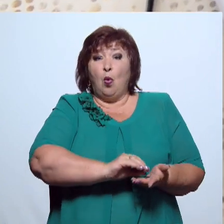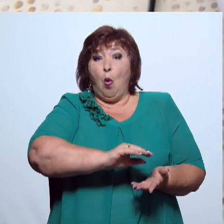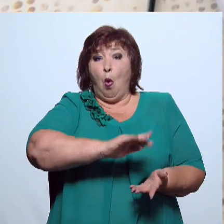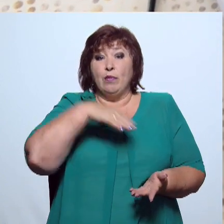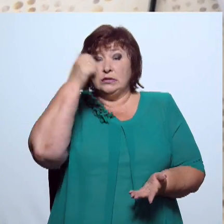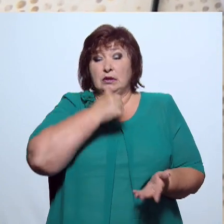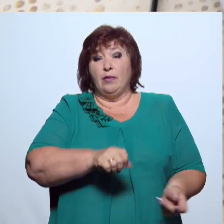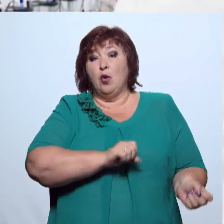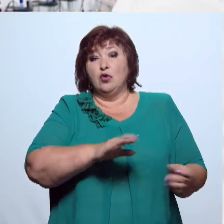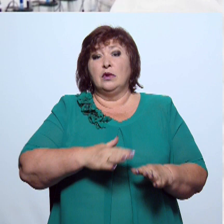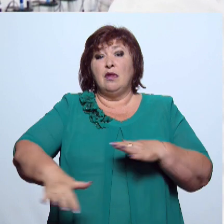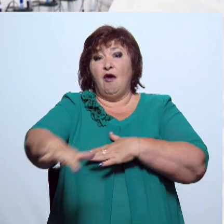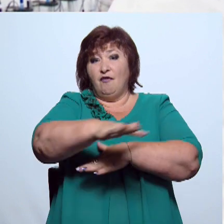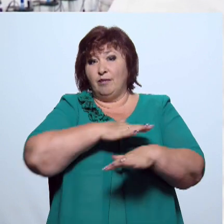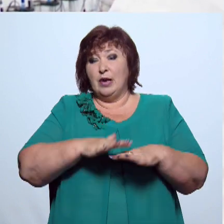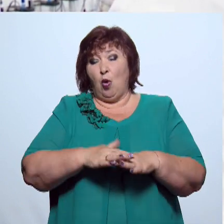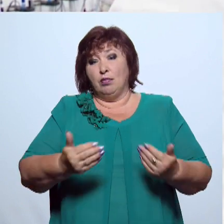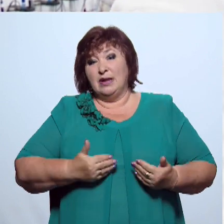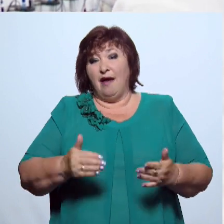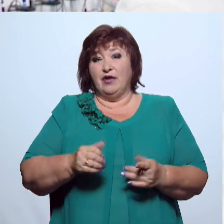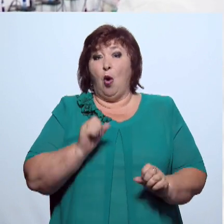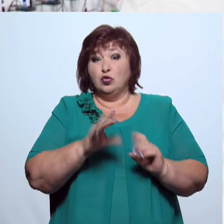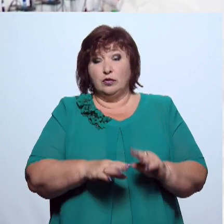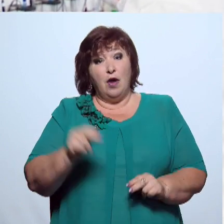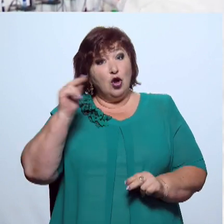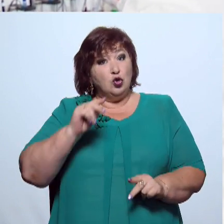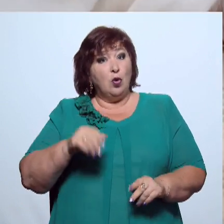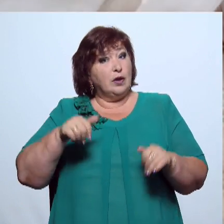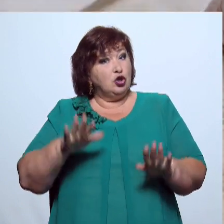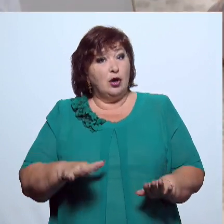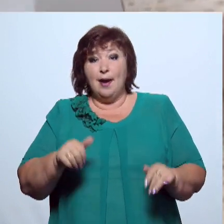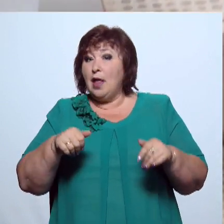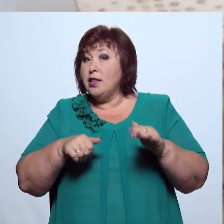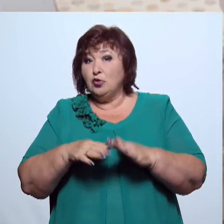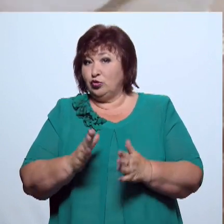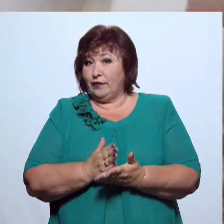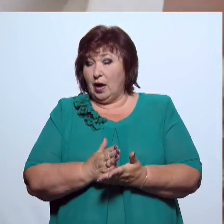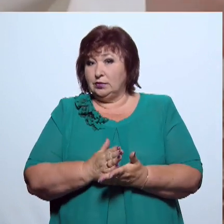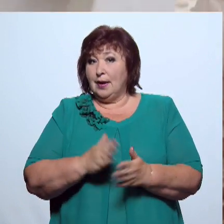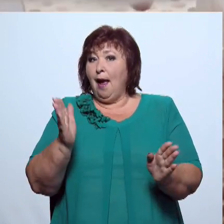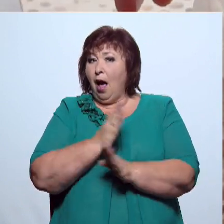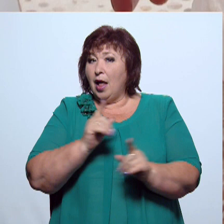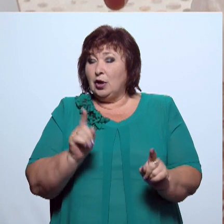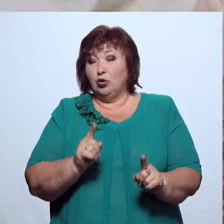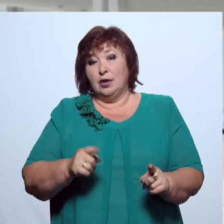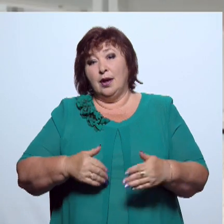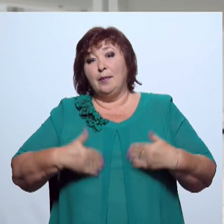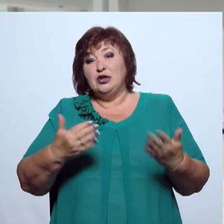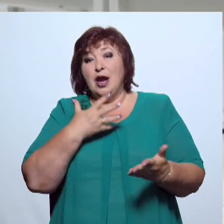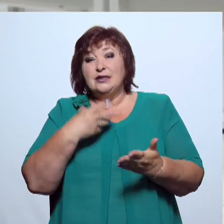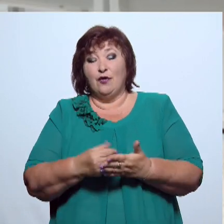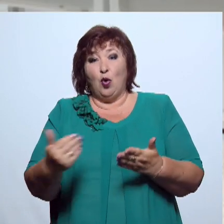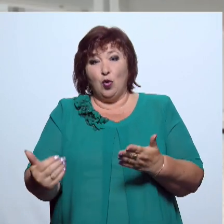Его вывозят на полигоны твердых бытовых отходов. Школьники решили, это не лучший вариант для экологии и предложили свое ноу-хау.